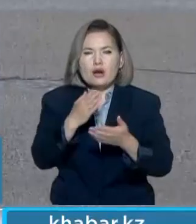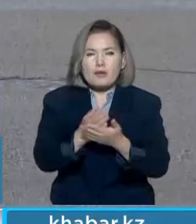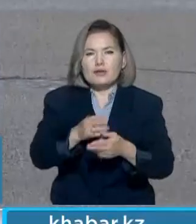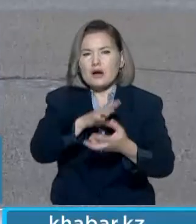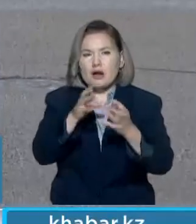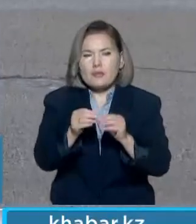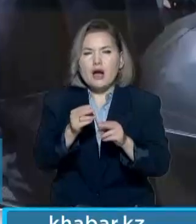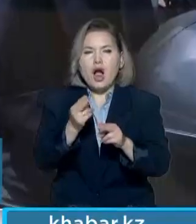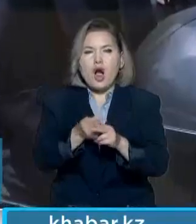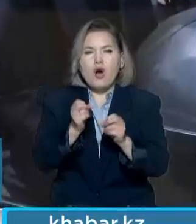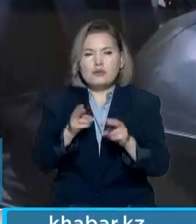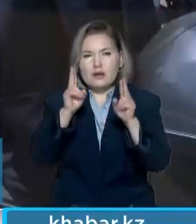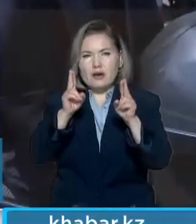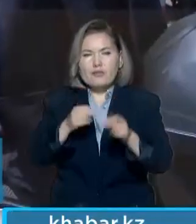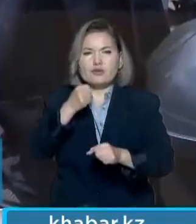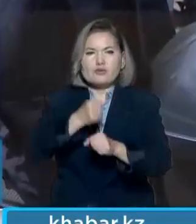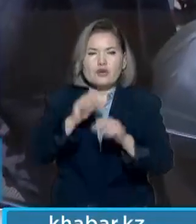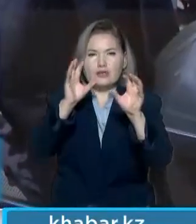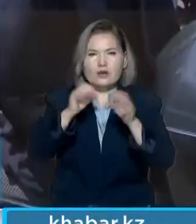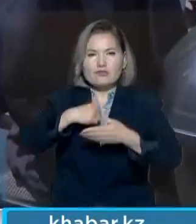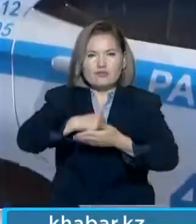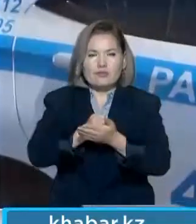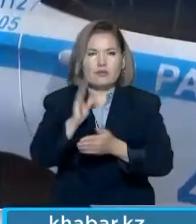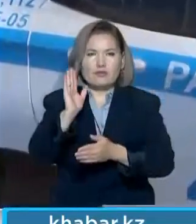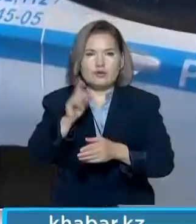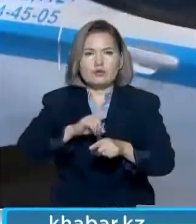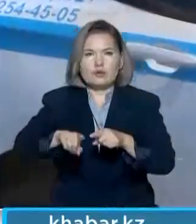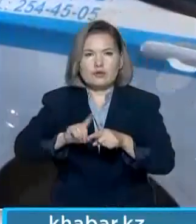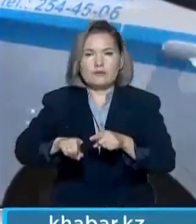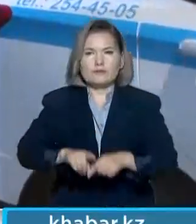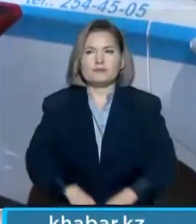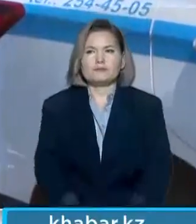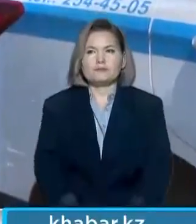қауіпсіздік артады деген сенім бар. Дана Алиева, Диас Ковламбаев, хабар.